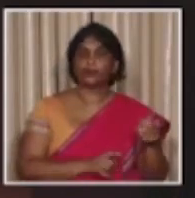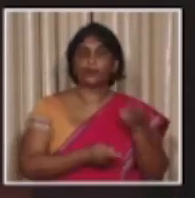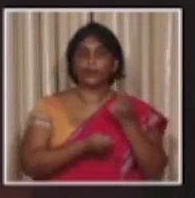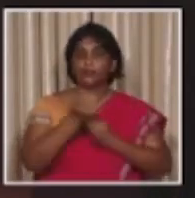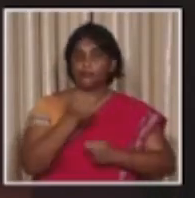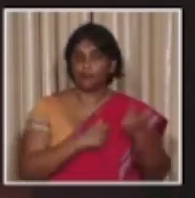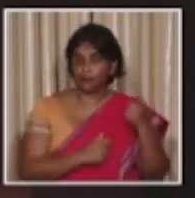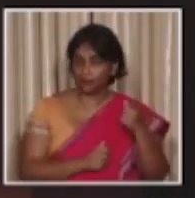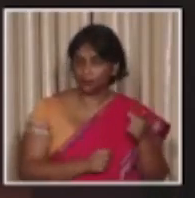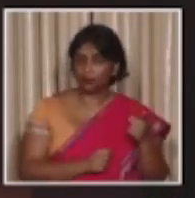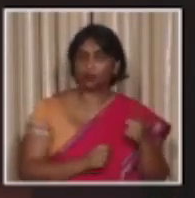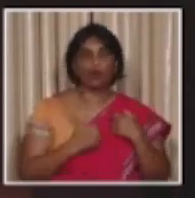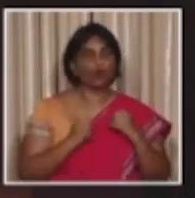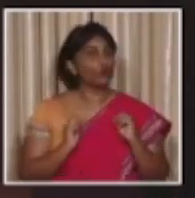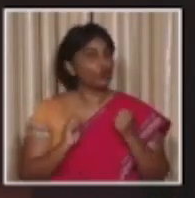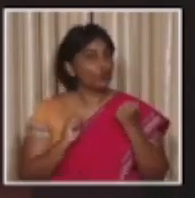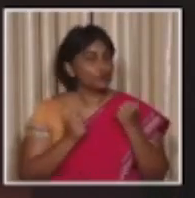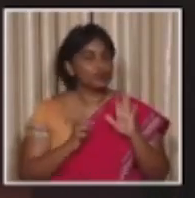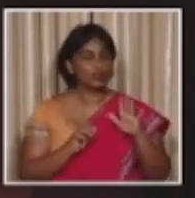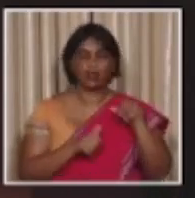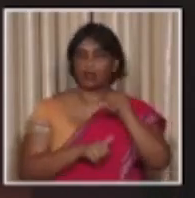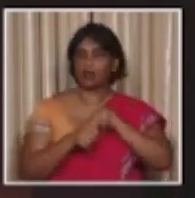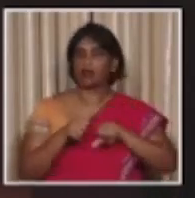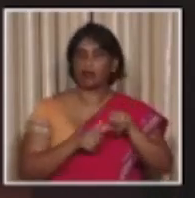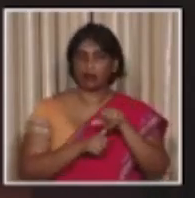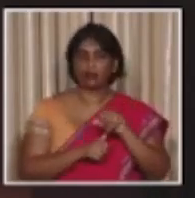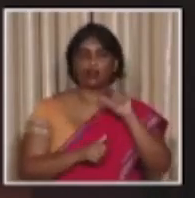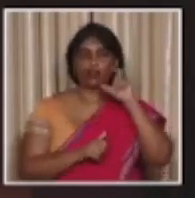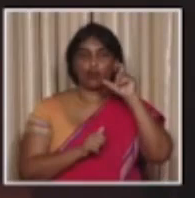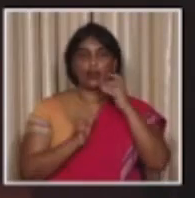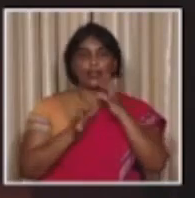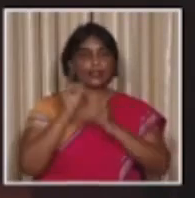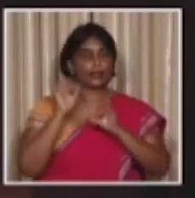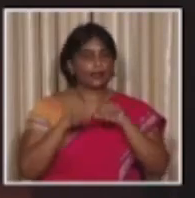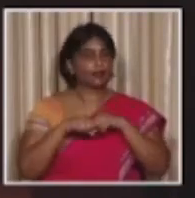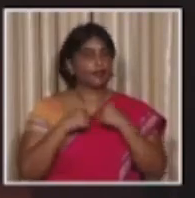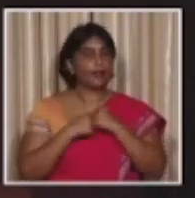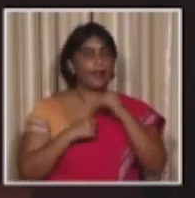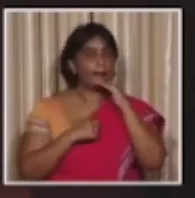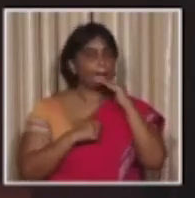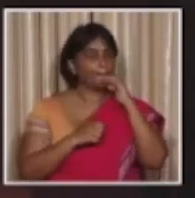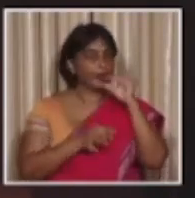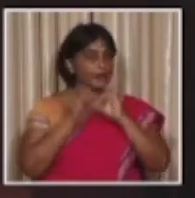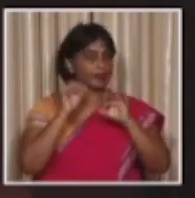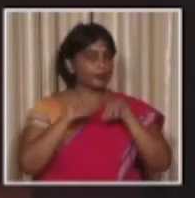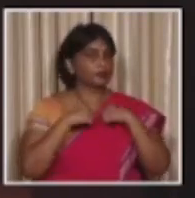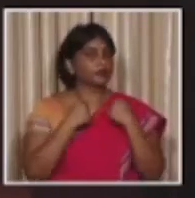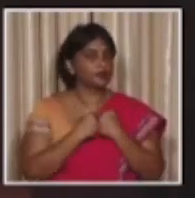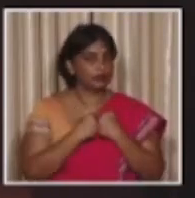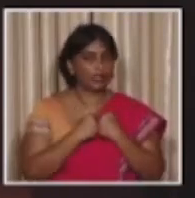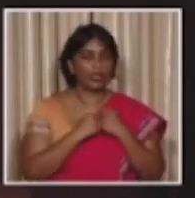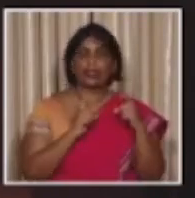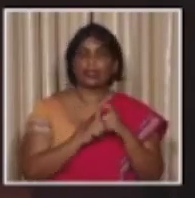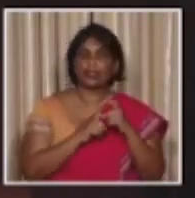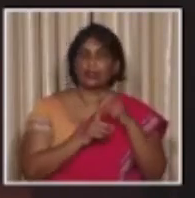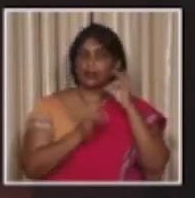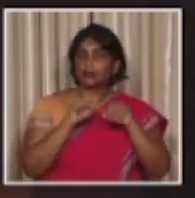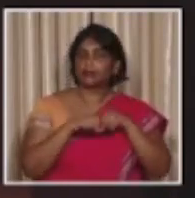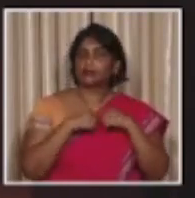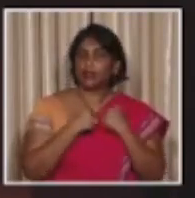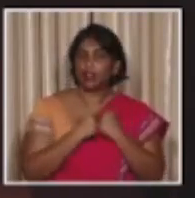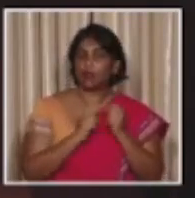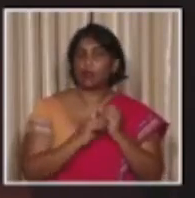විකිණීමට උත්සාහ දරන ආයතන කලම්බු මිල්ක් ෆැක්ටරි අඹේවැල ස්ප්‍රේ ඩ්‍රයිඩ් ෆැක්ටරි දිගන මිල්ක් ෆැක්ටරි